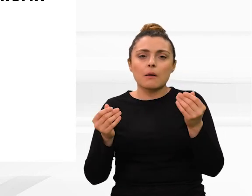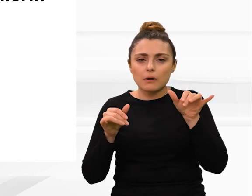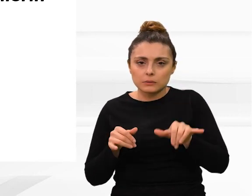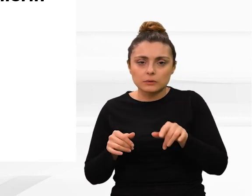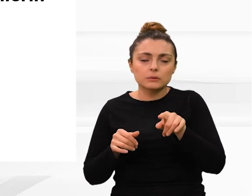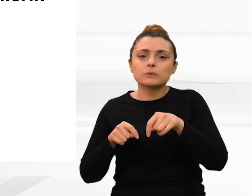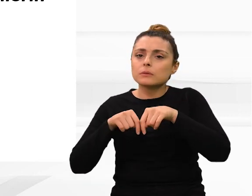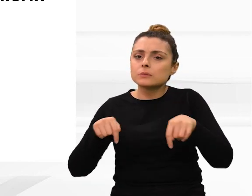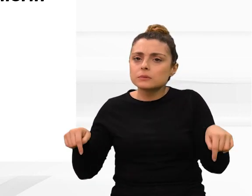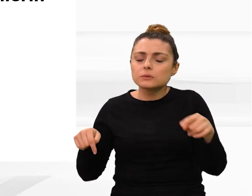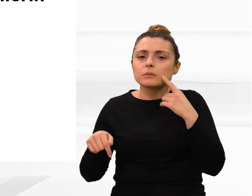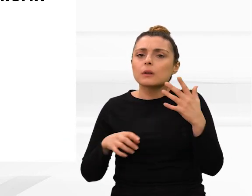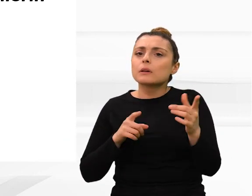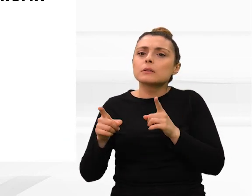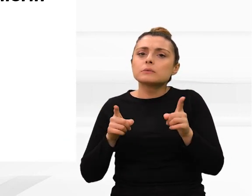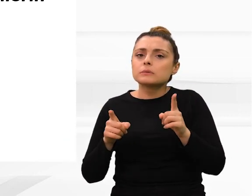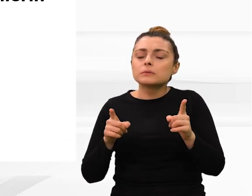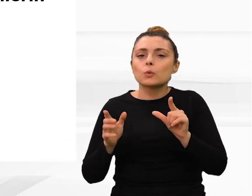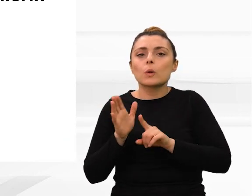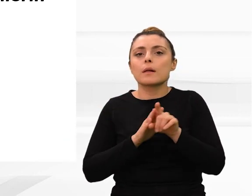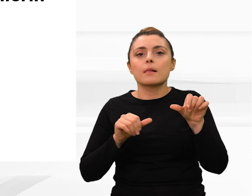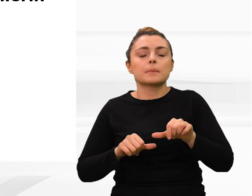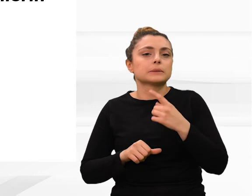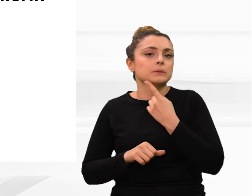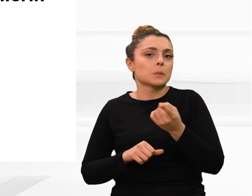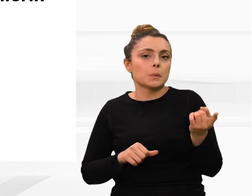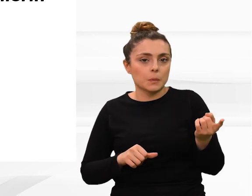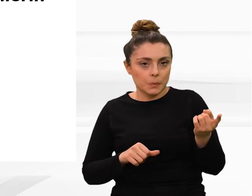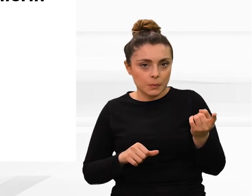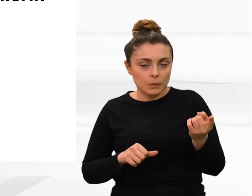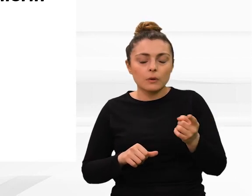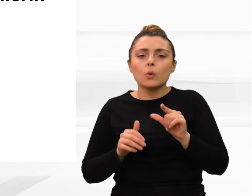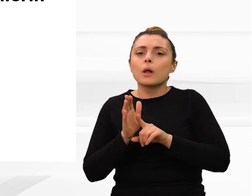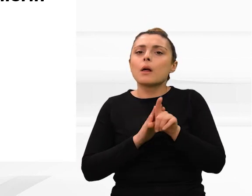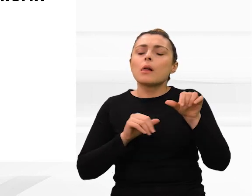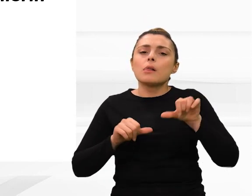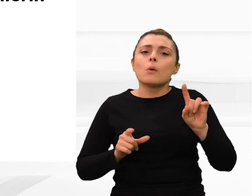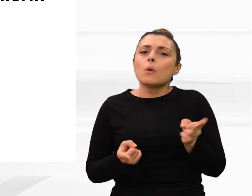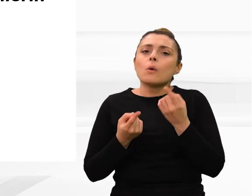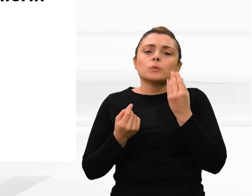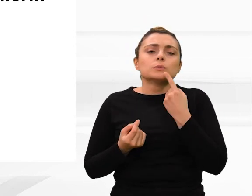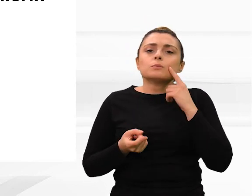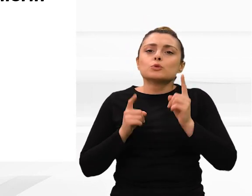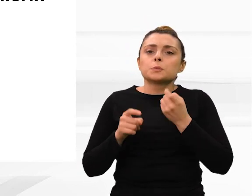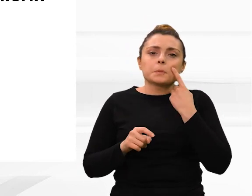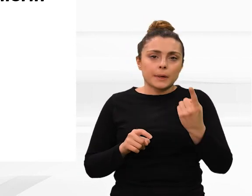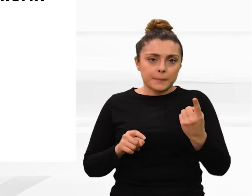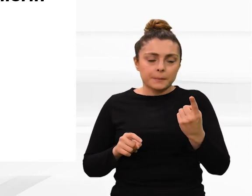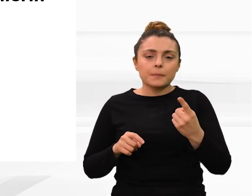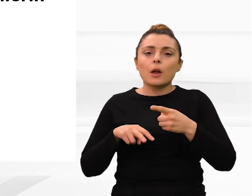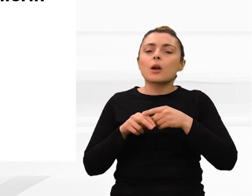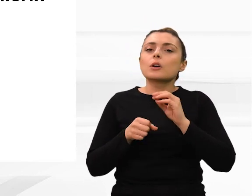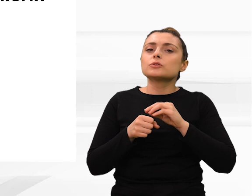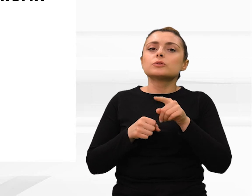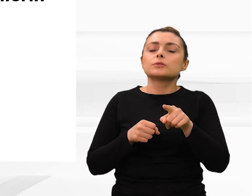Aşağıdakilerin bu bulaşılmaz diyor Evet ulaşılamayacak olanı bulalım o zaman a